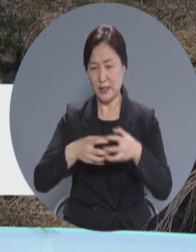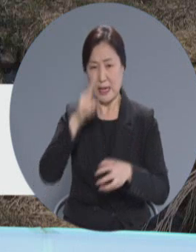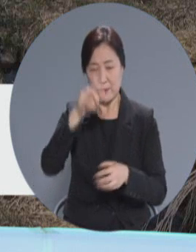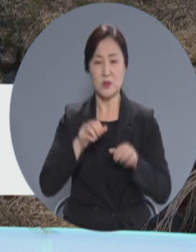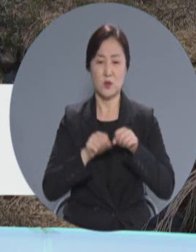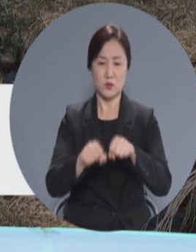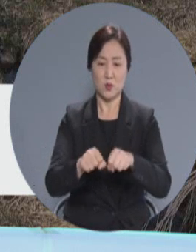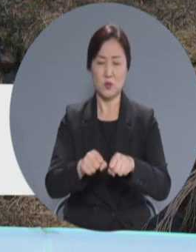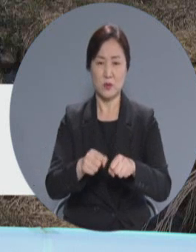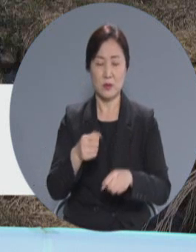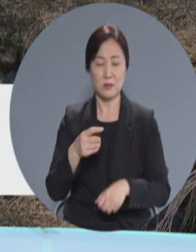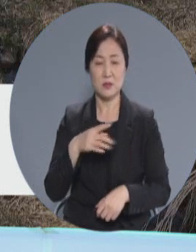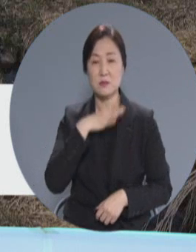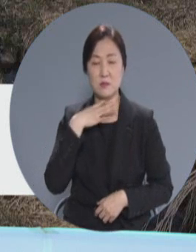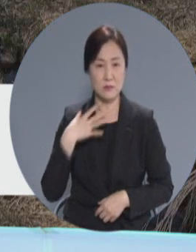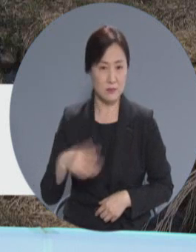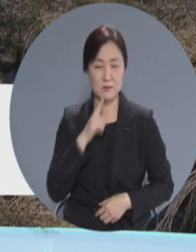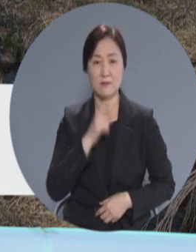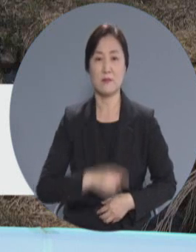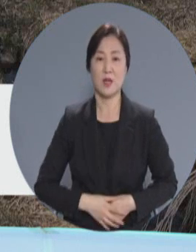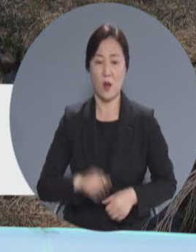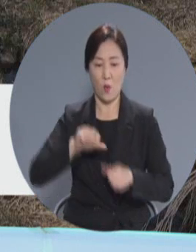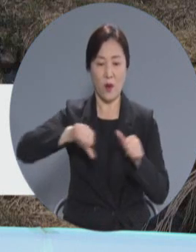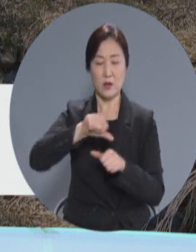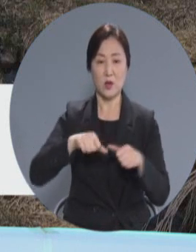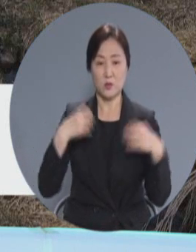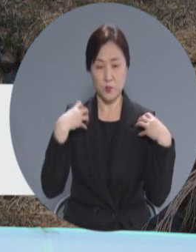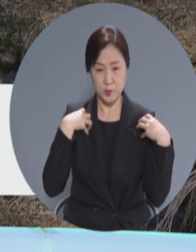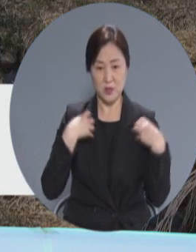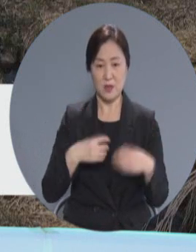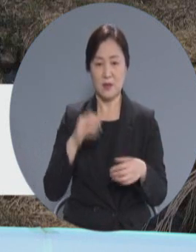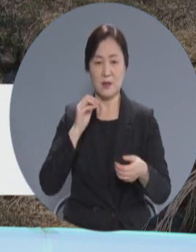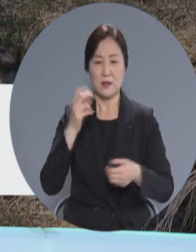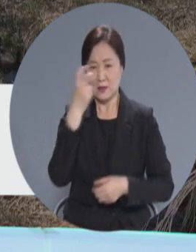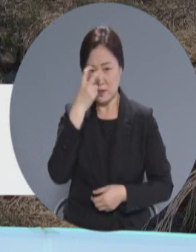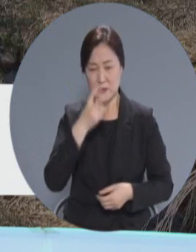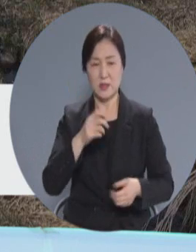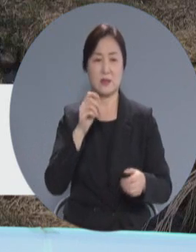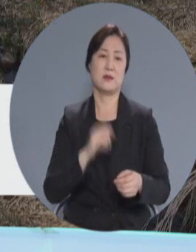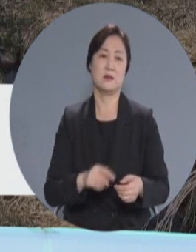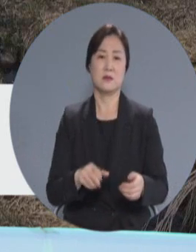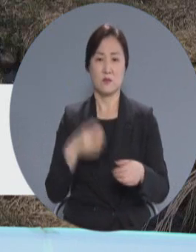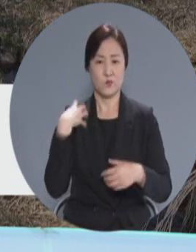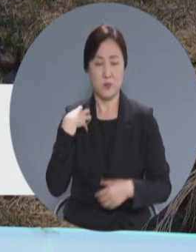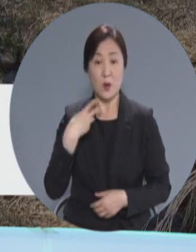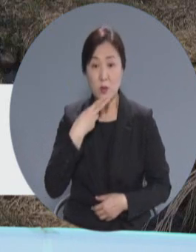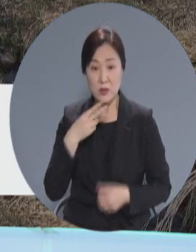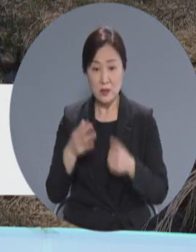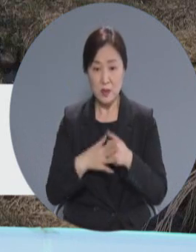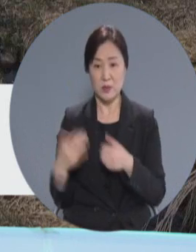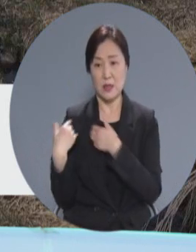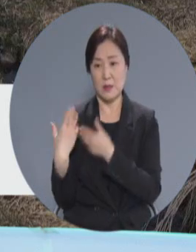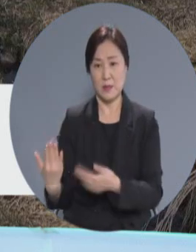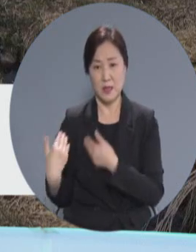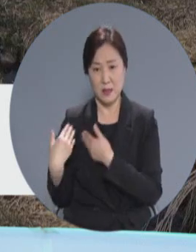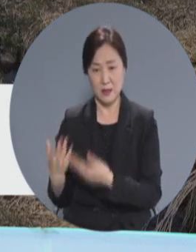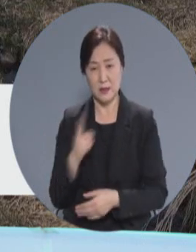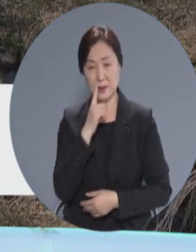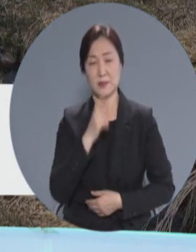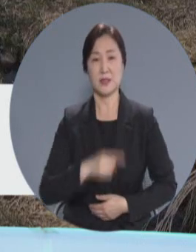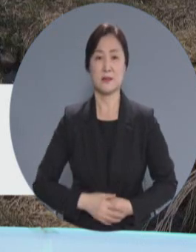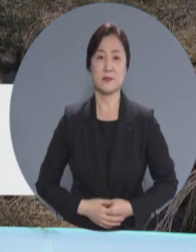적이 없다고 밝혔는데요. 환경부의 정기 점검 대상도 아닌 탓에 제 역할을 하지 못하고 방치됐던 겁니다.